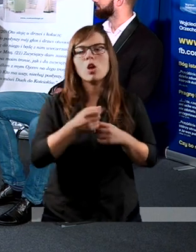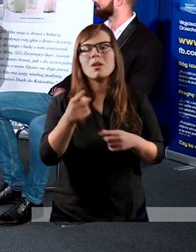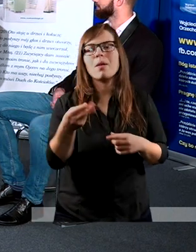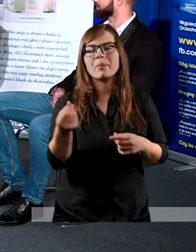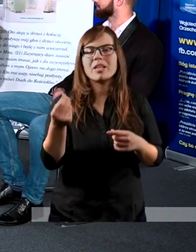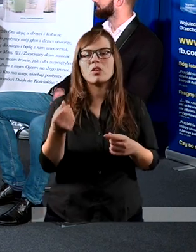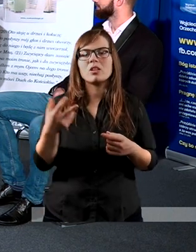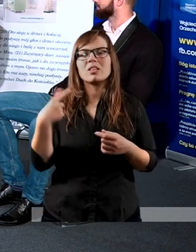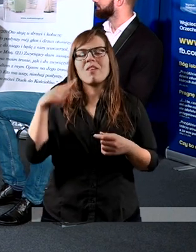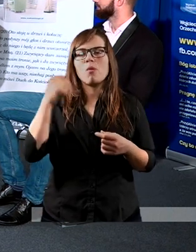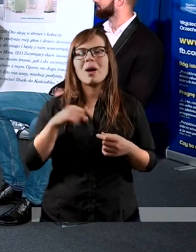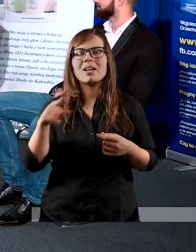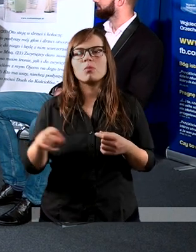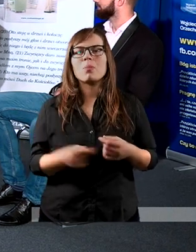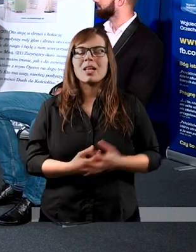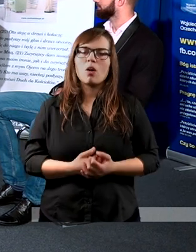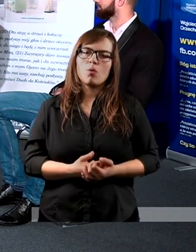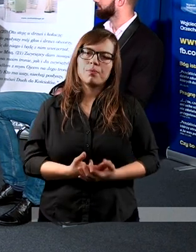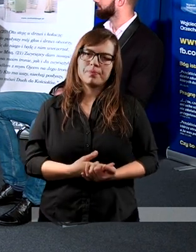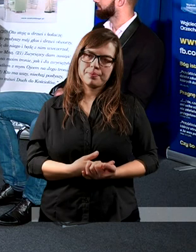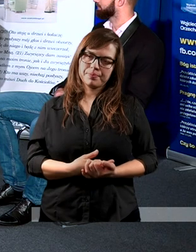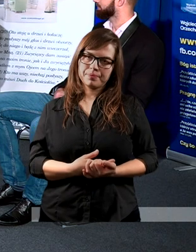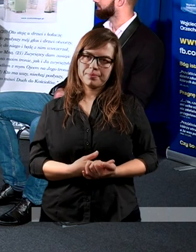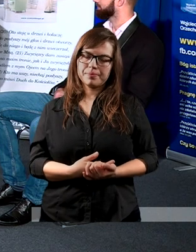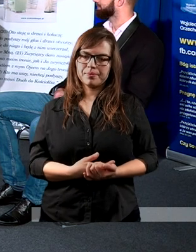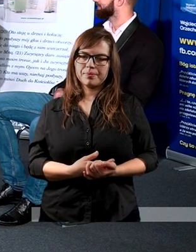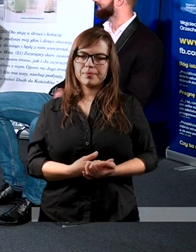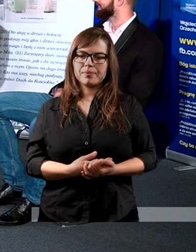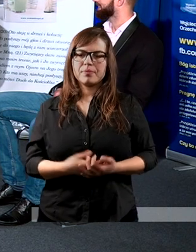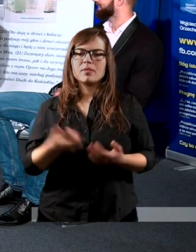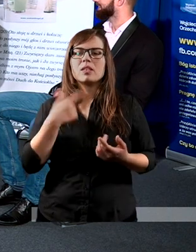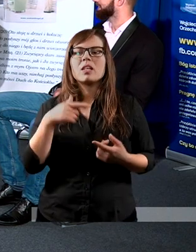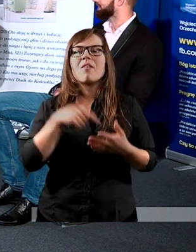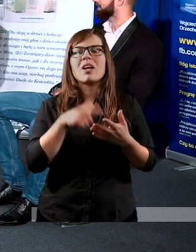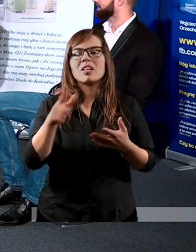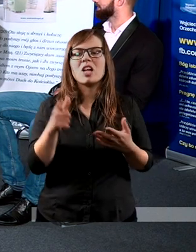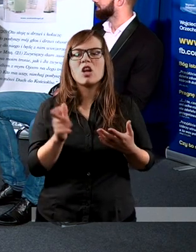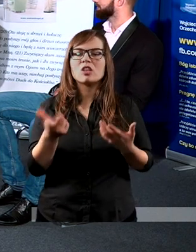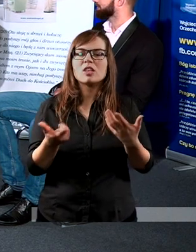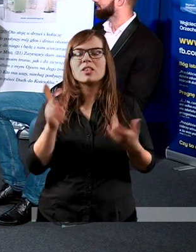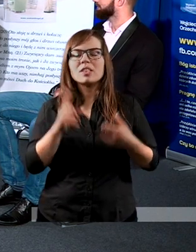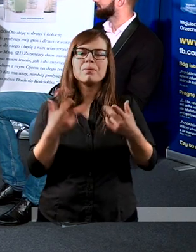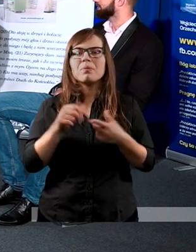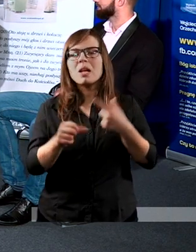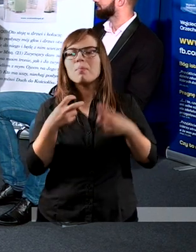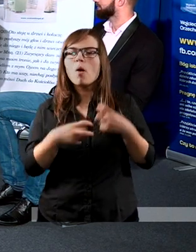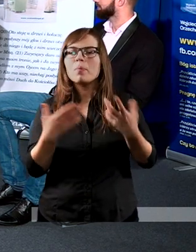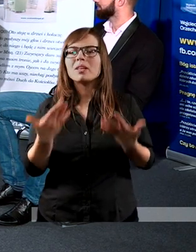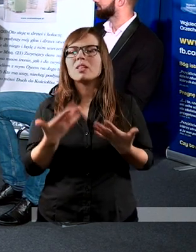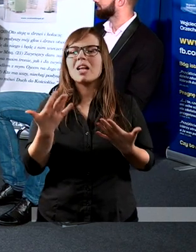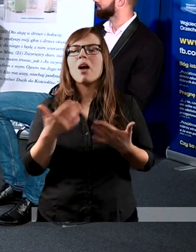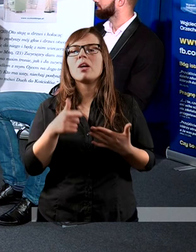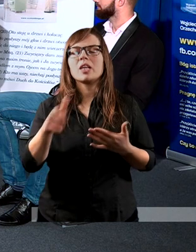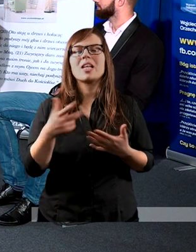pieniądze nie wyobrażam sobie. Ja. Dla mnie to nie problem. Jeśli kogoś sumienie tak